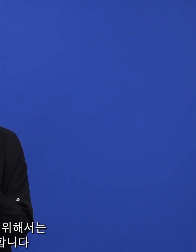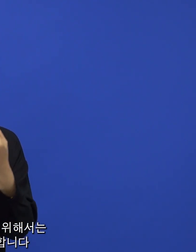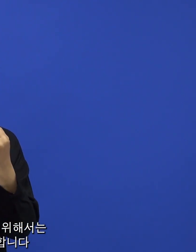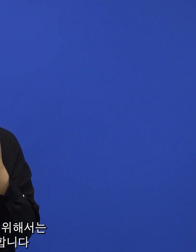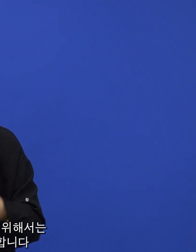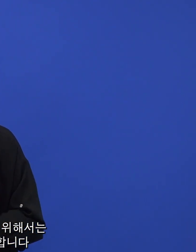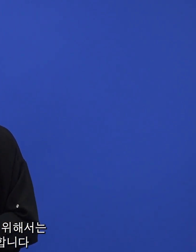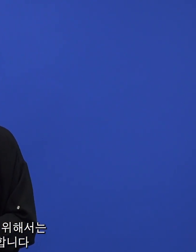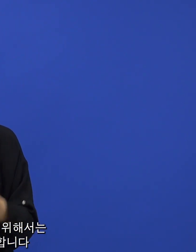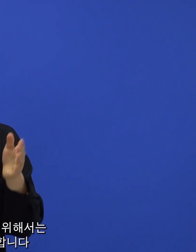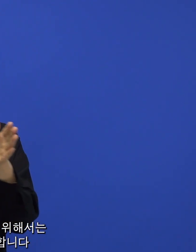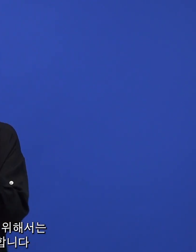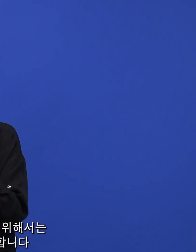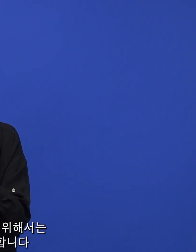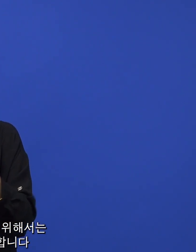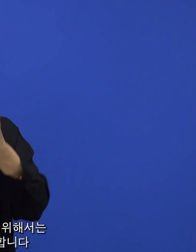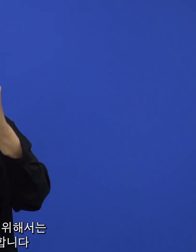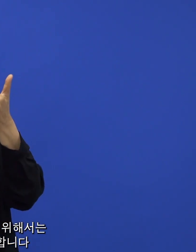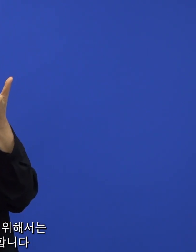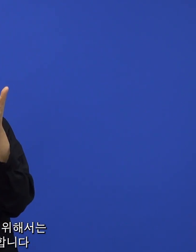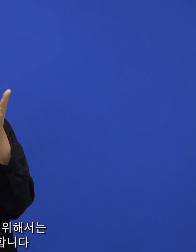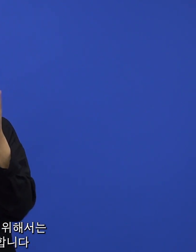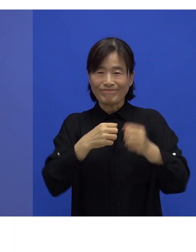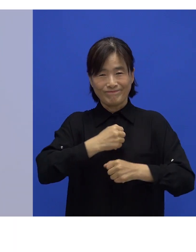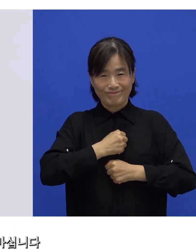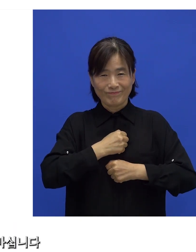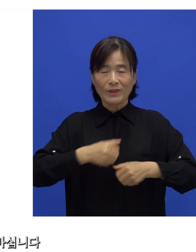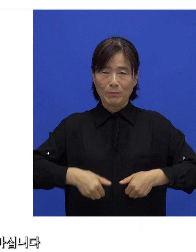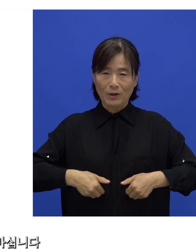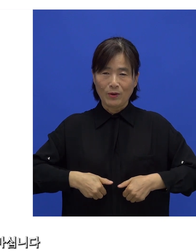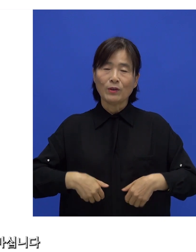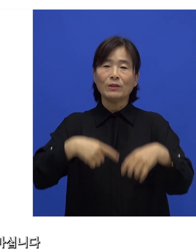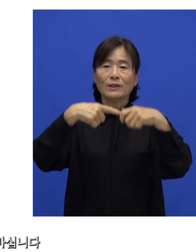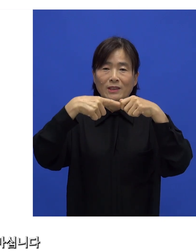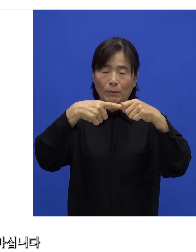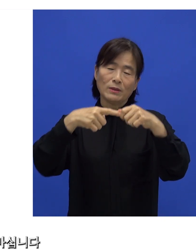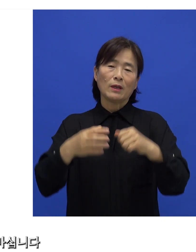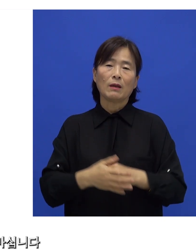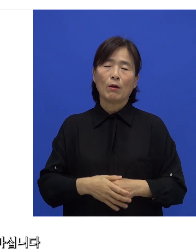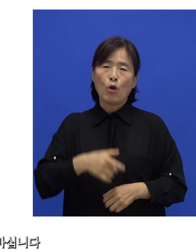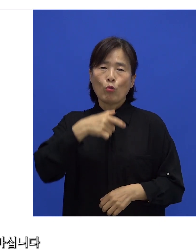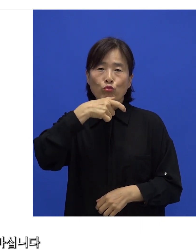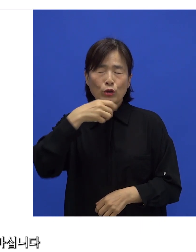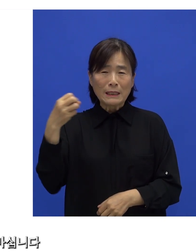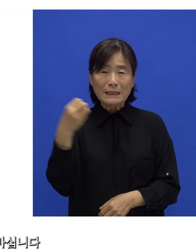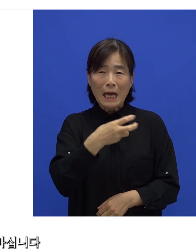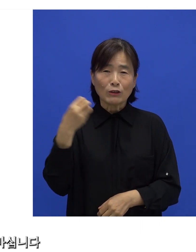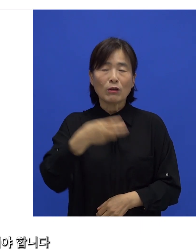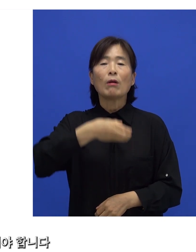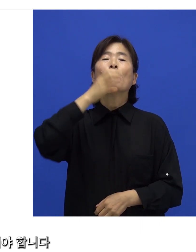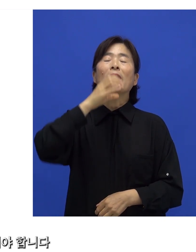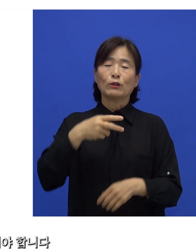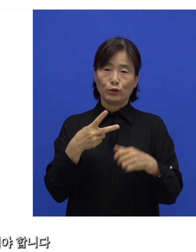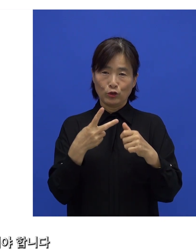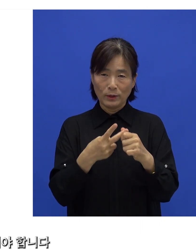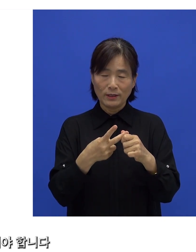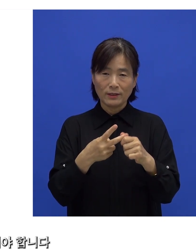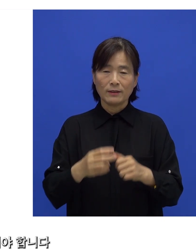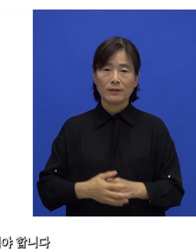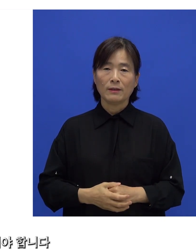건강을 지키기 위해서는 다음과 같이 해야 합니다. 첫 번째, 물을 자주 마십니다. 두